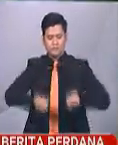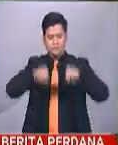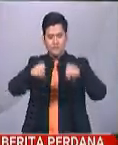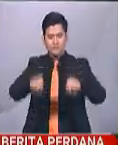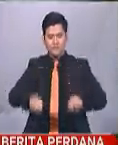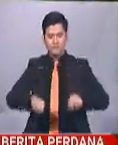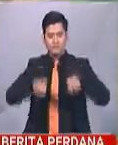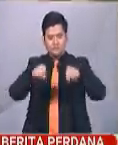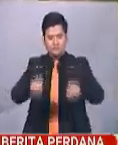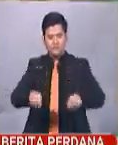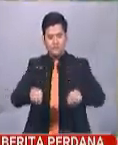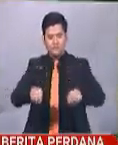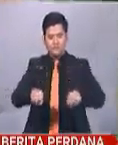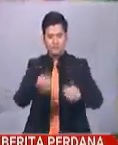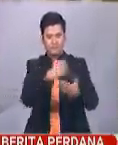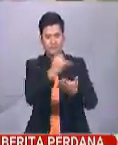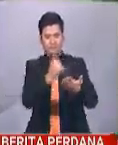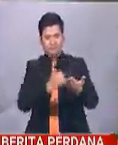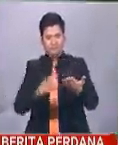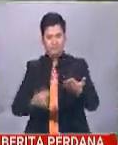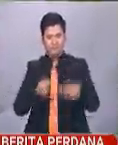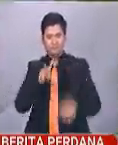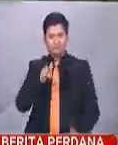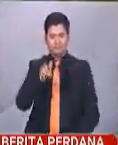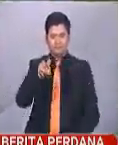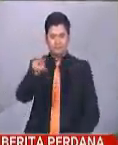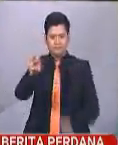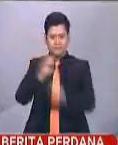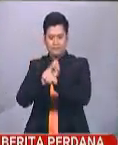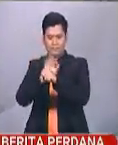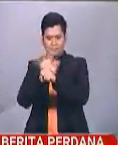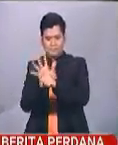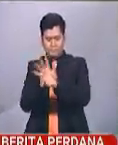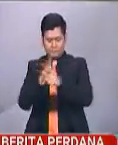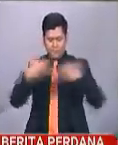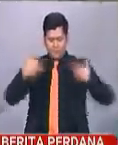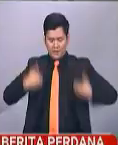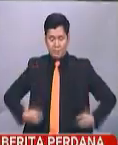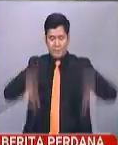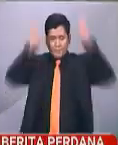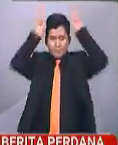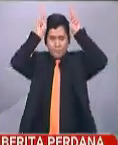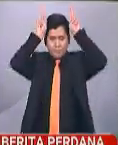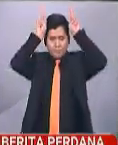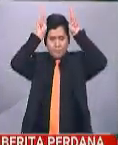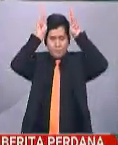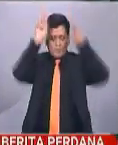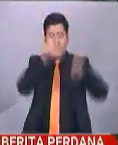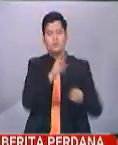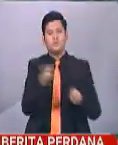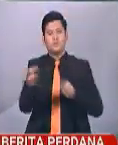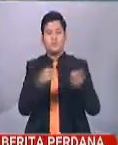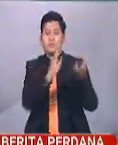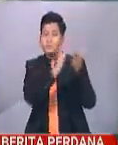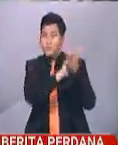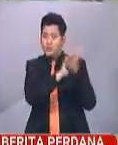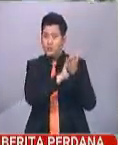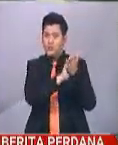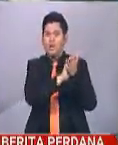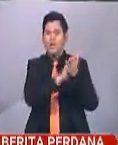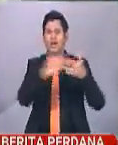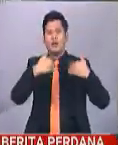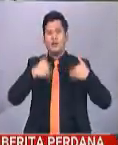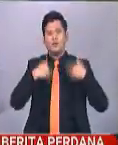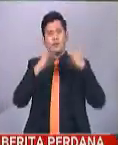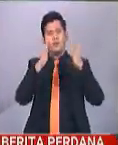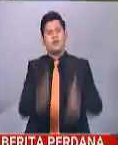dilukis bentuk virus COVID-19 pada badan haiwan berkenaan. Meski usahanya dipuji, tindakan itu menimbulkan rasa